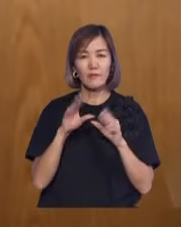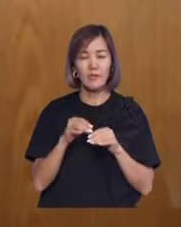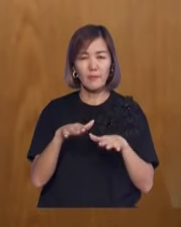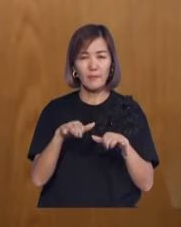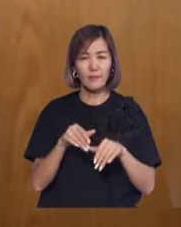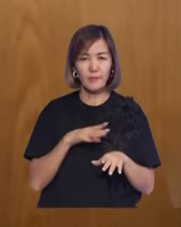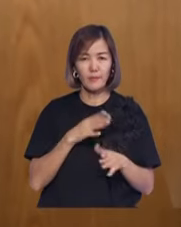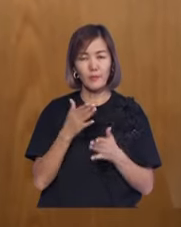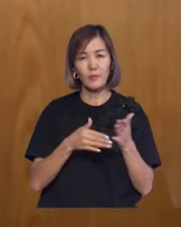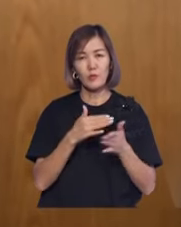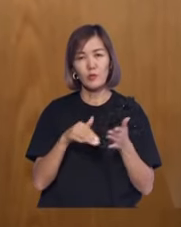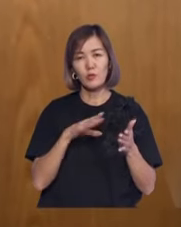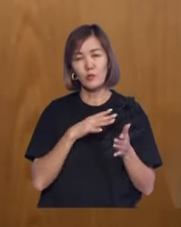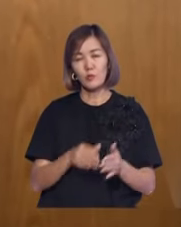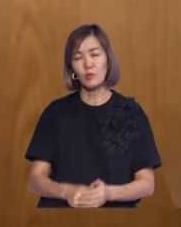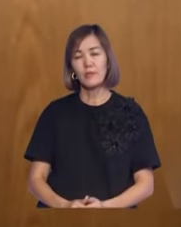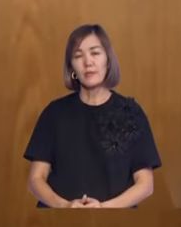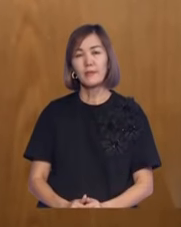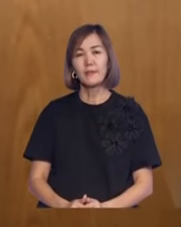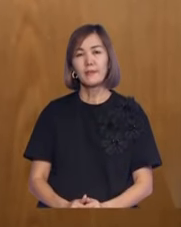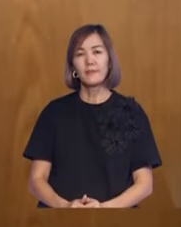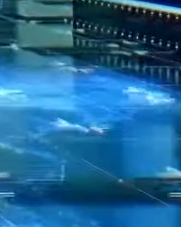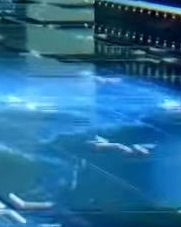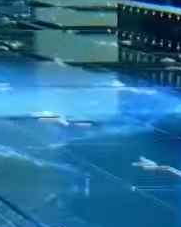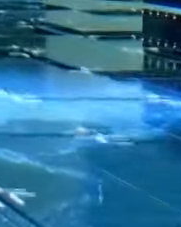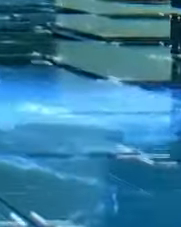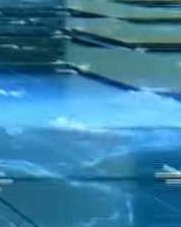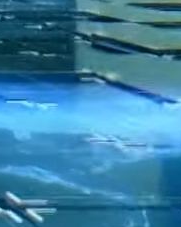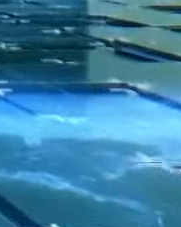и производственное оборудование были уничтожены.